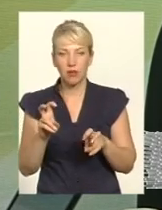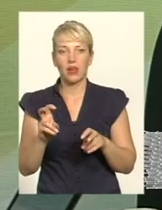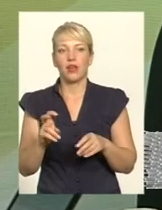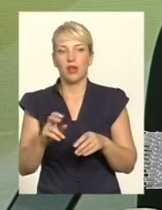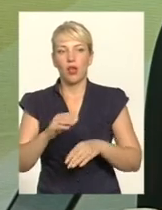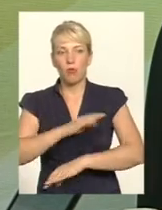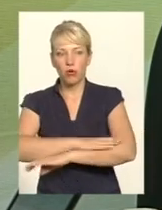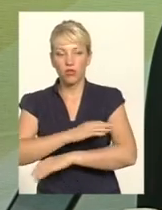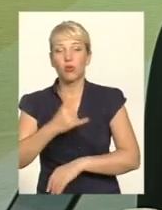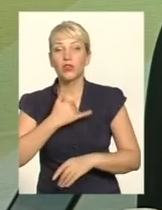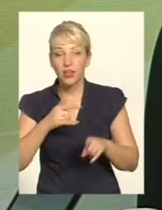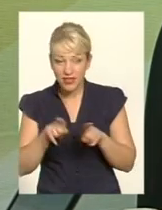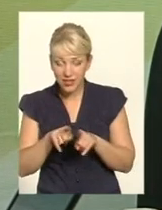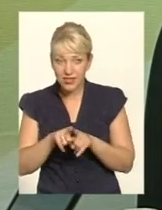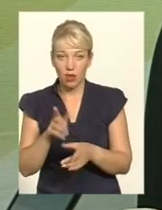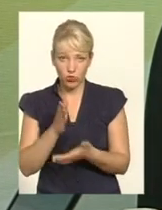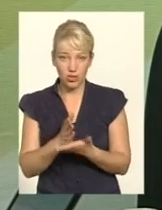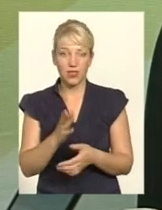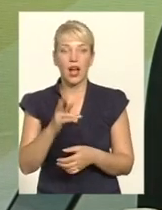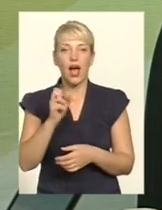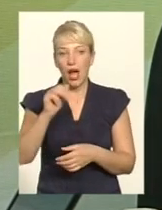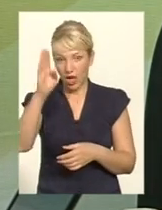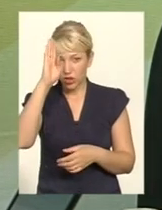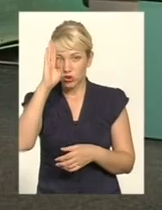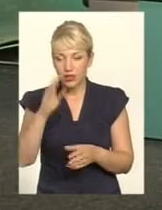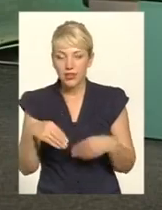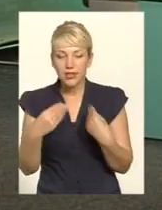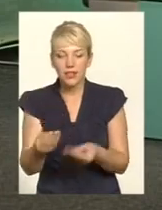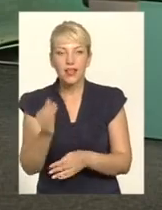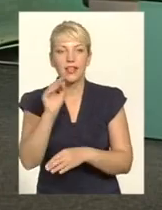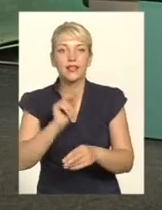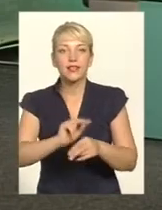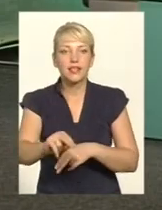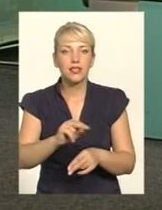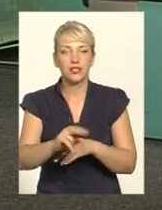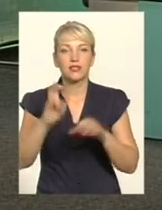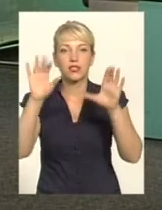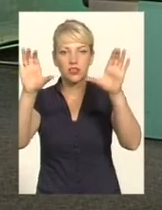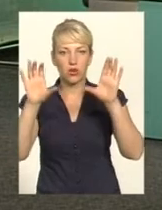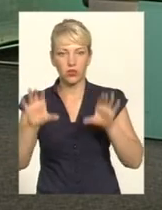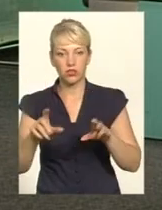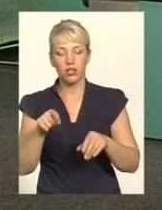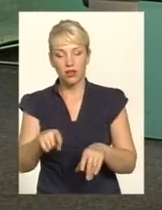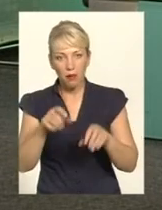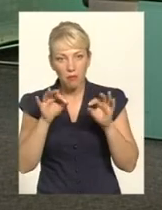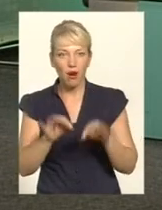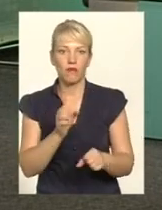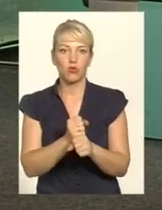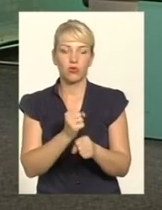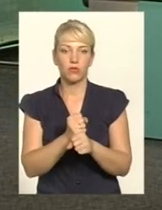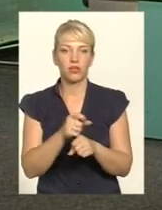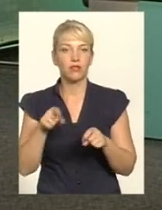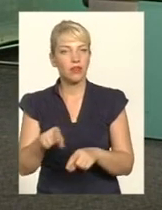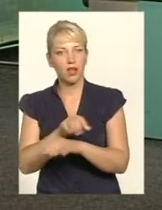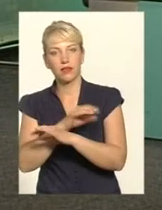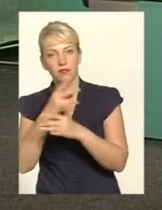присутнє. А чоловік дає саме дитині розуміння законності. Це так треба робити, чи це не треба робити. Це